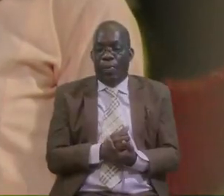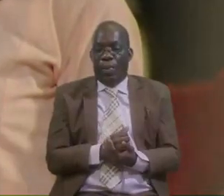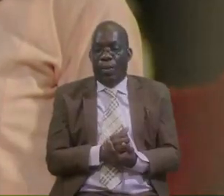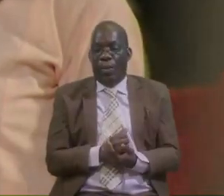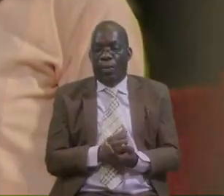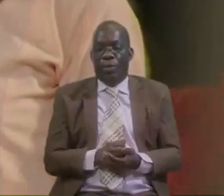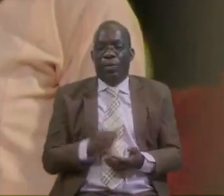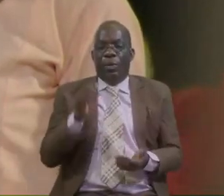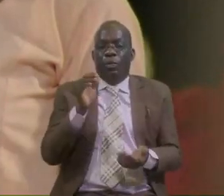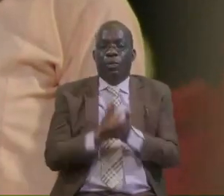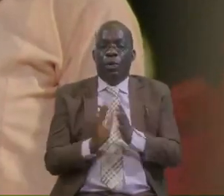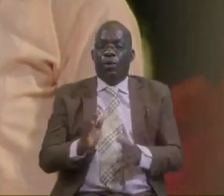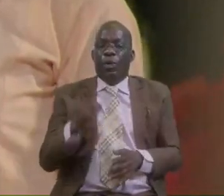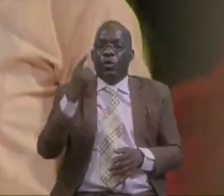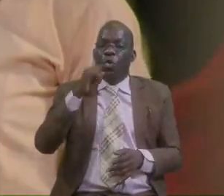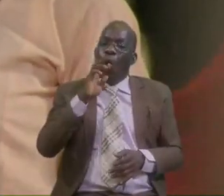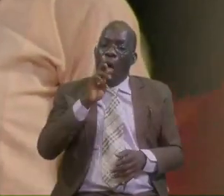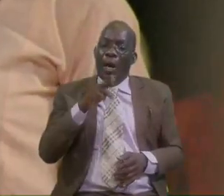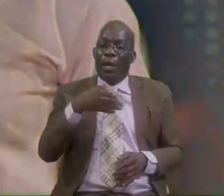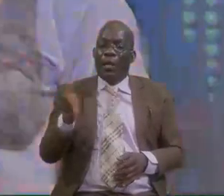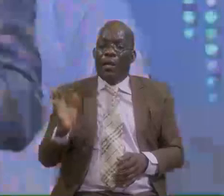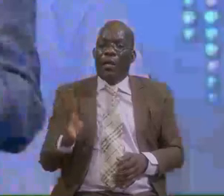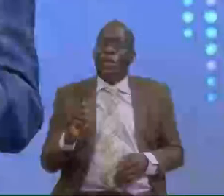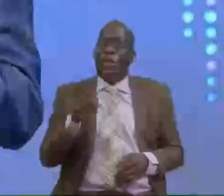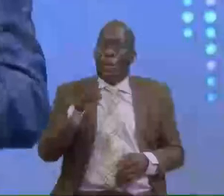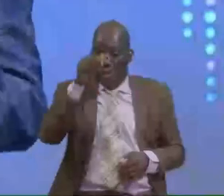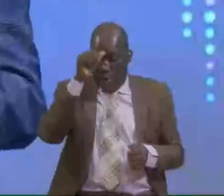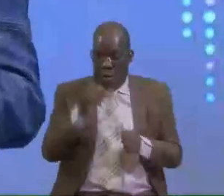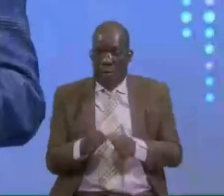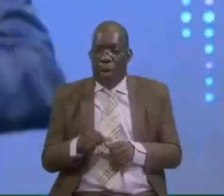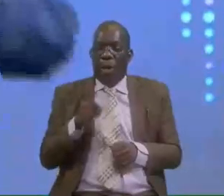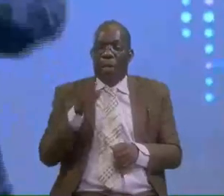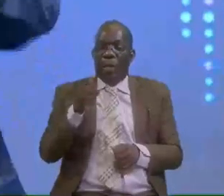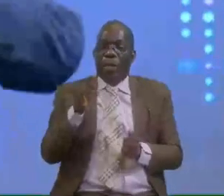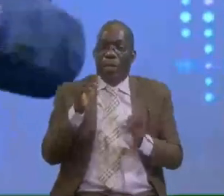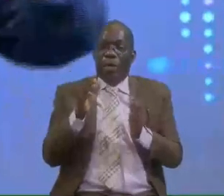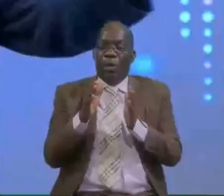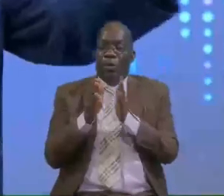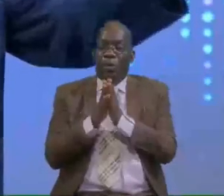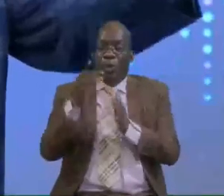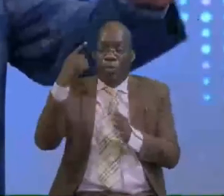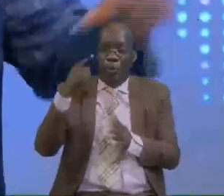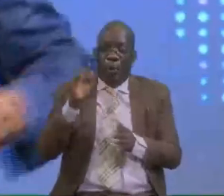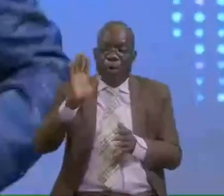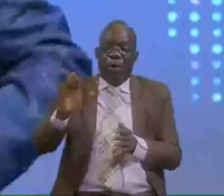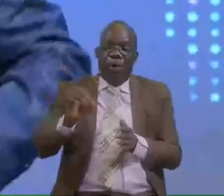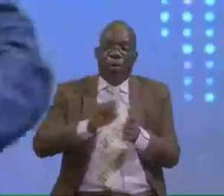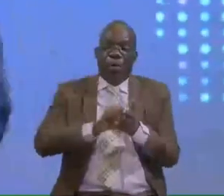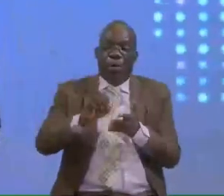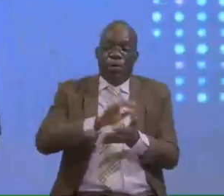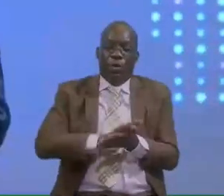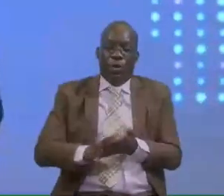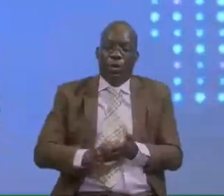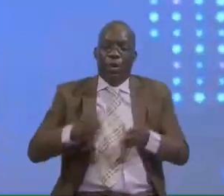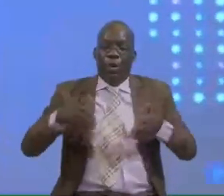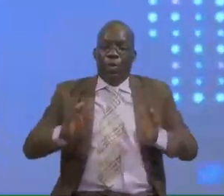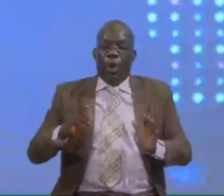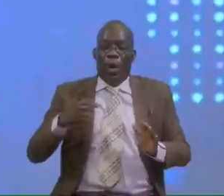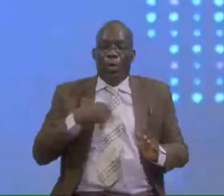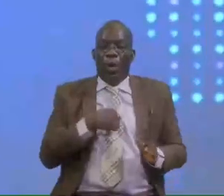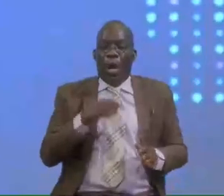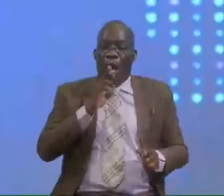Et les croyants qui sont là, rappelez-vous, il a intercédé pour votre sanctification pendant que nous faisons ceci.